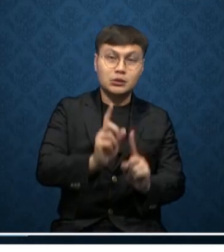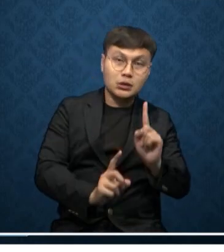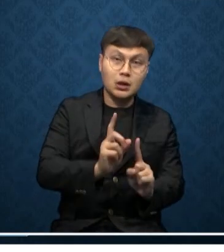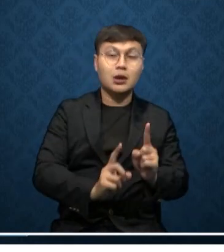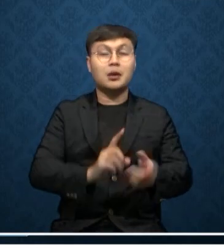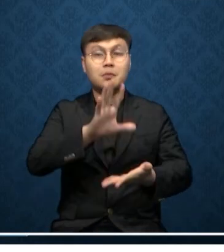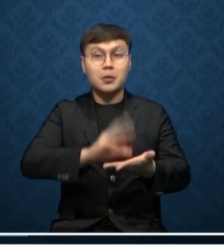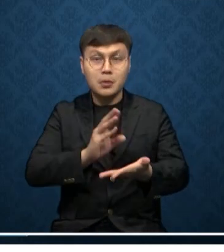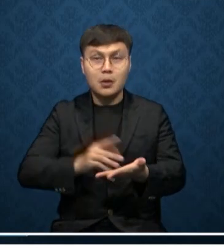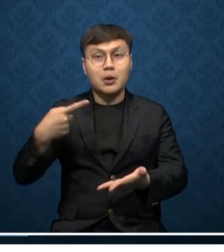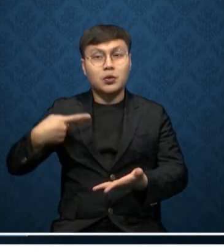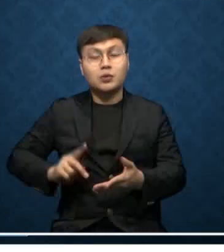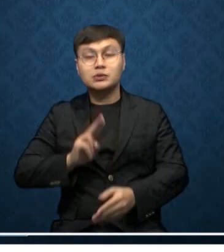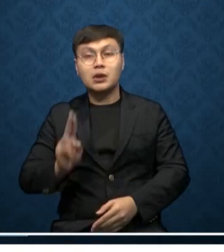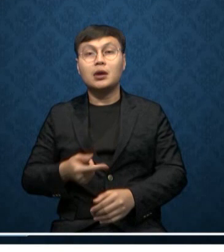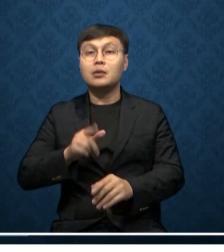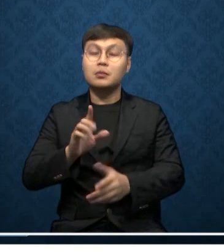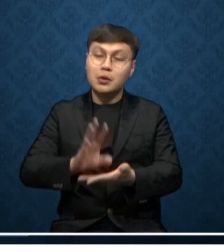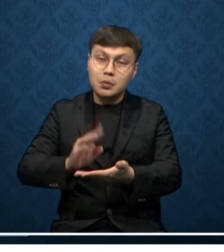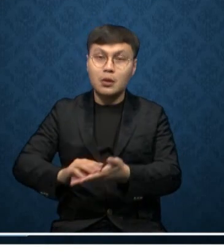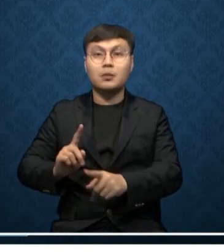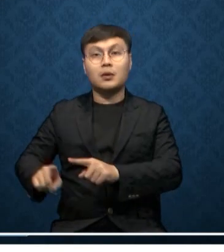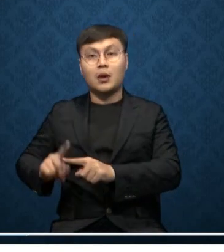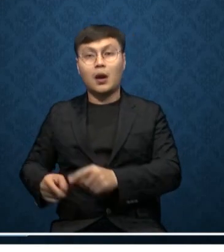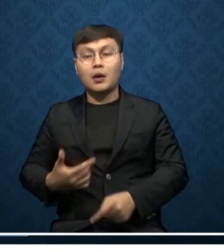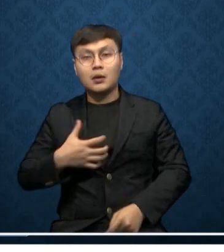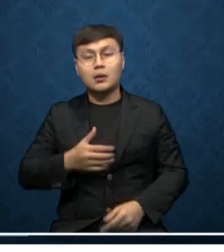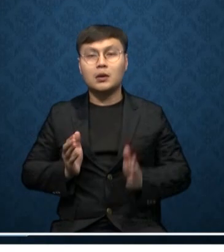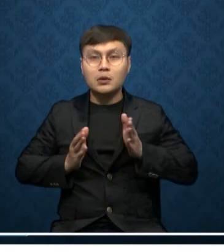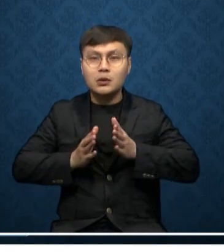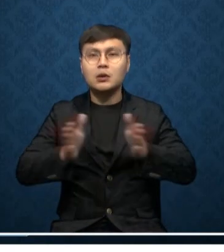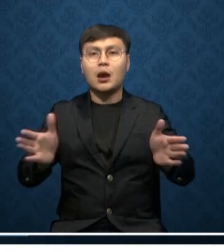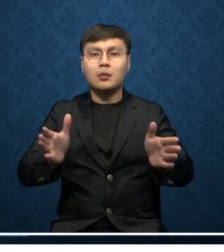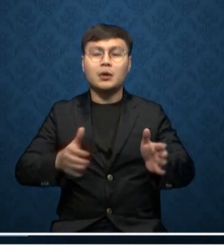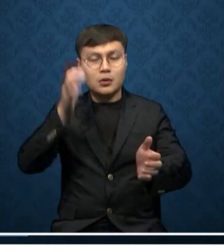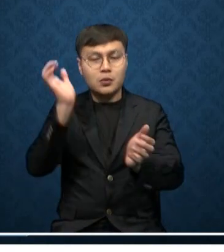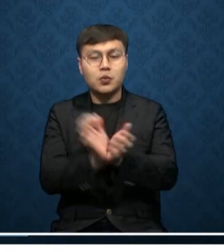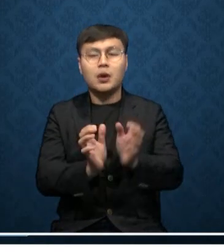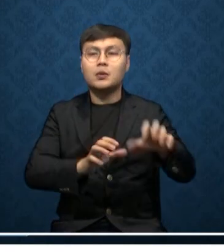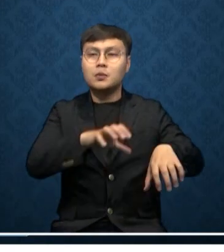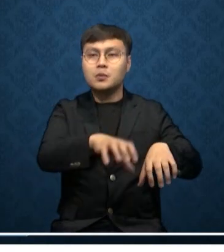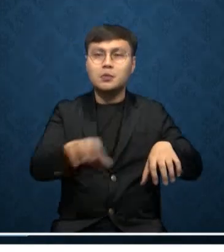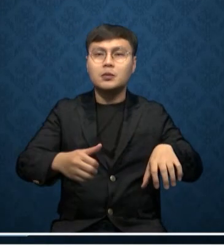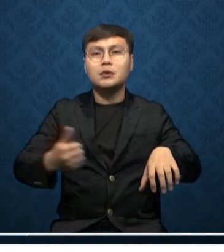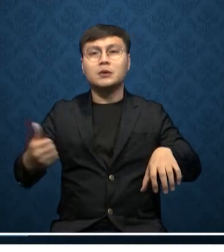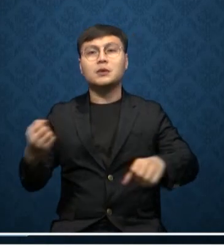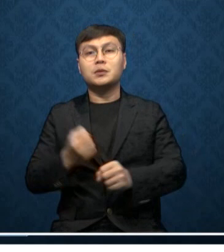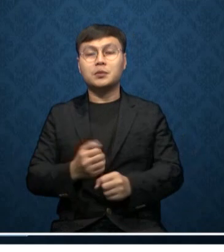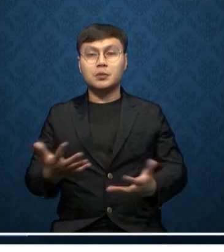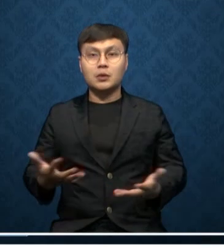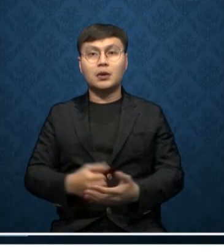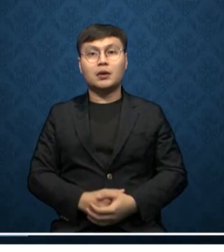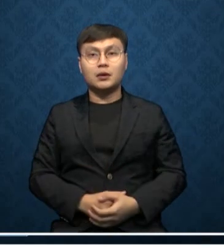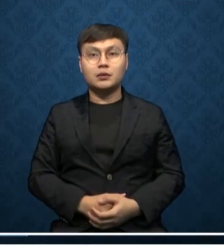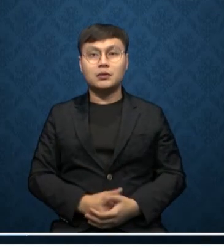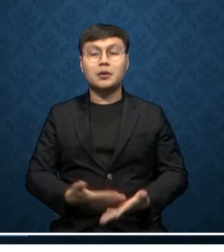ประโยชน์หรือไม่อย่างไรแล้วถ้าจะขยายนะฮะไปสถานีอื่นเนี่ยควรจะขยายอย่างไรนะครับการปล่อย